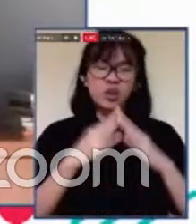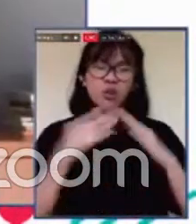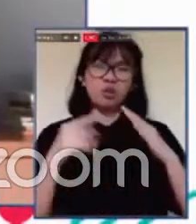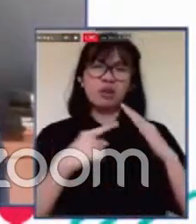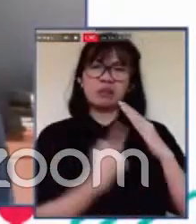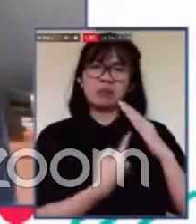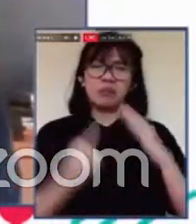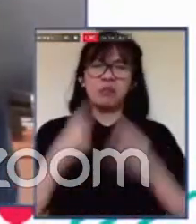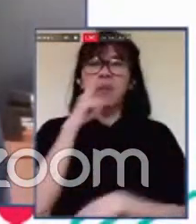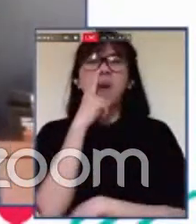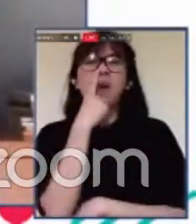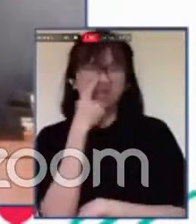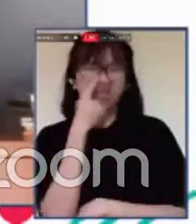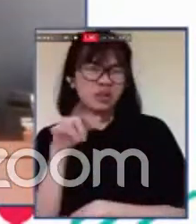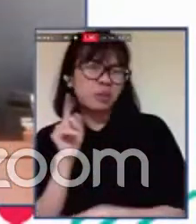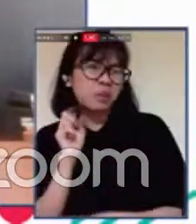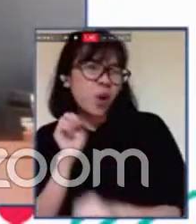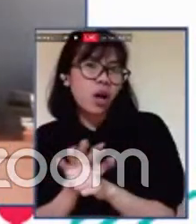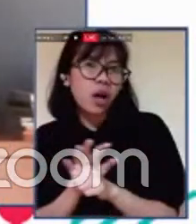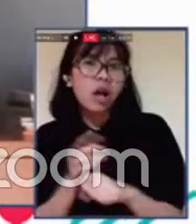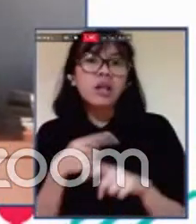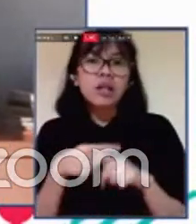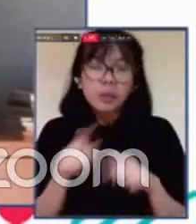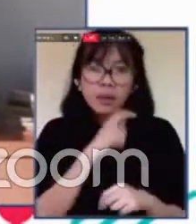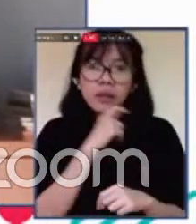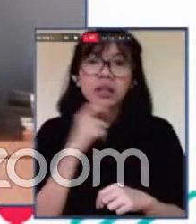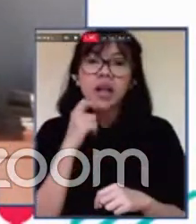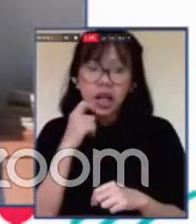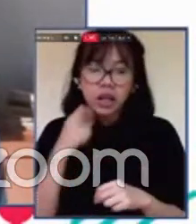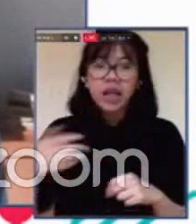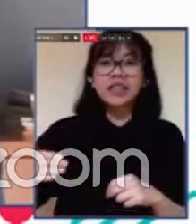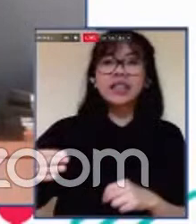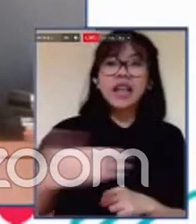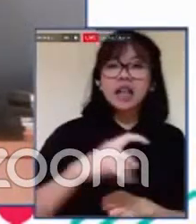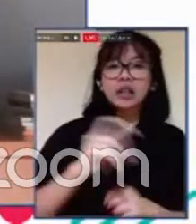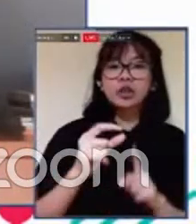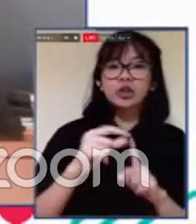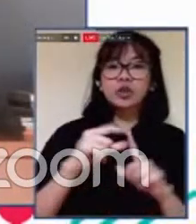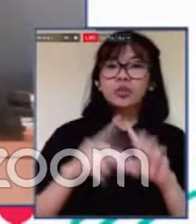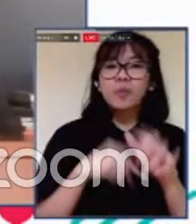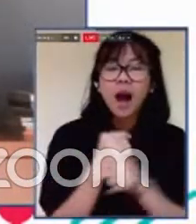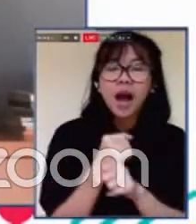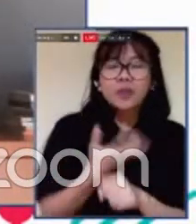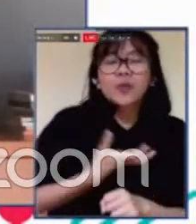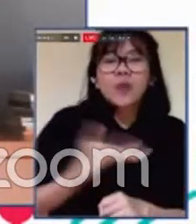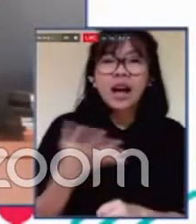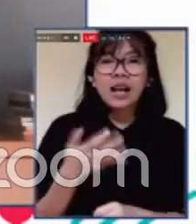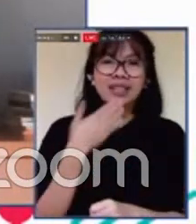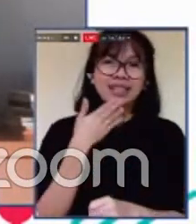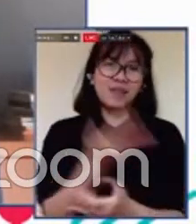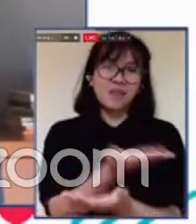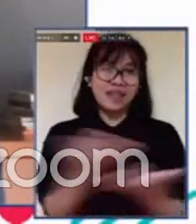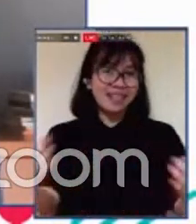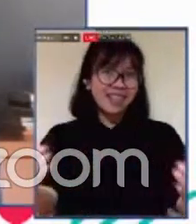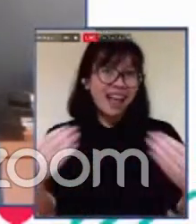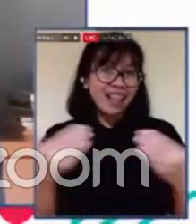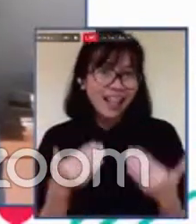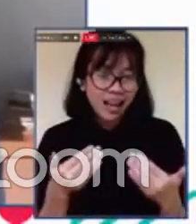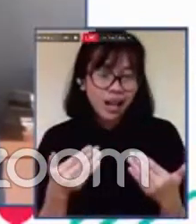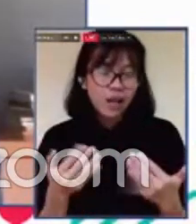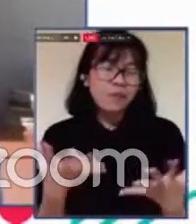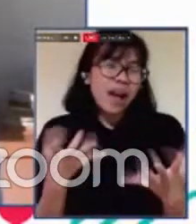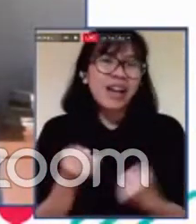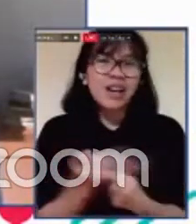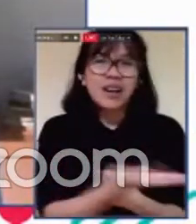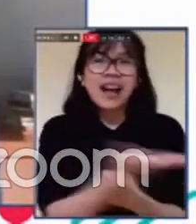Tak disangka menjadi kecanduan pelihara cupang. Selamat datang para peserta webinar. Semoga selalu sehat dan